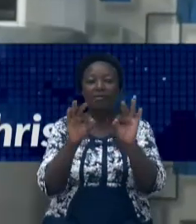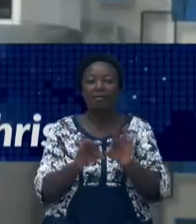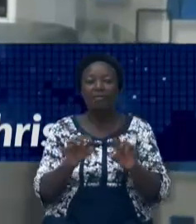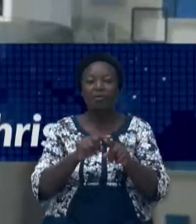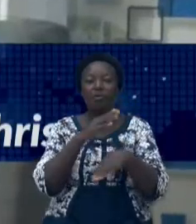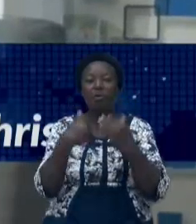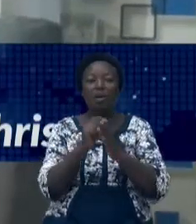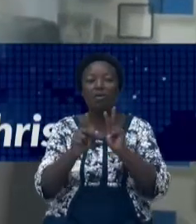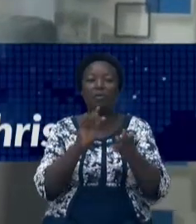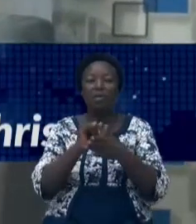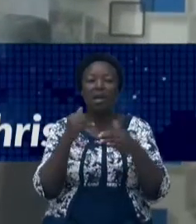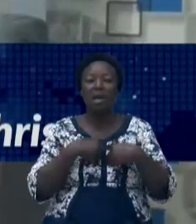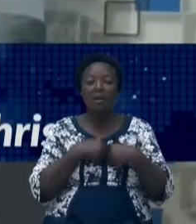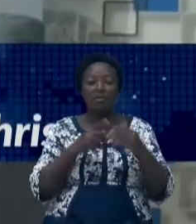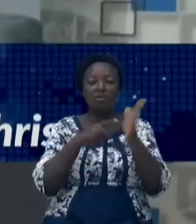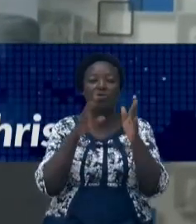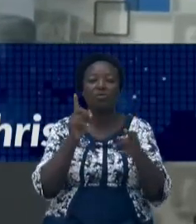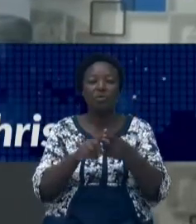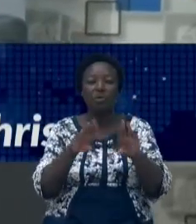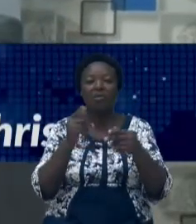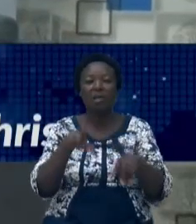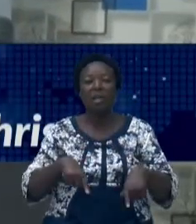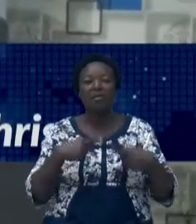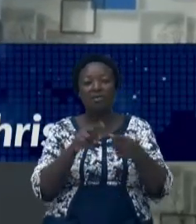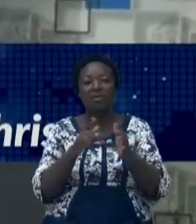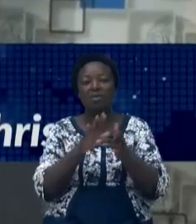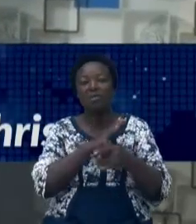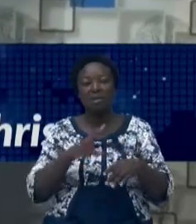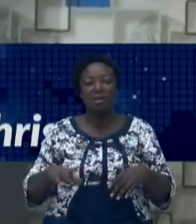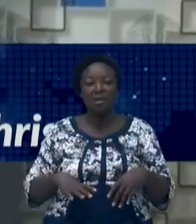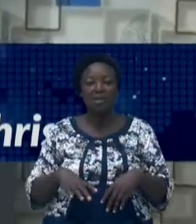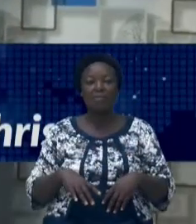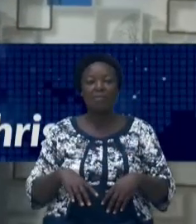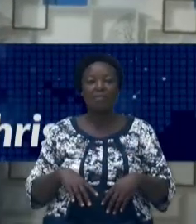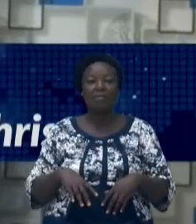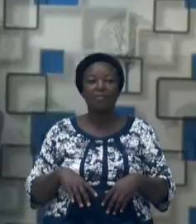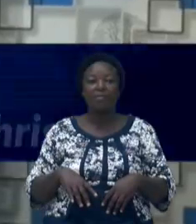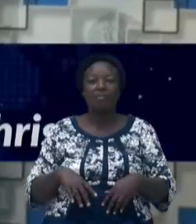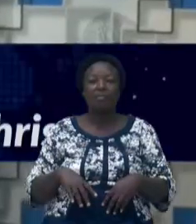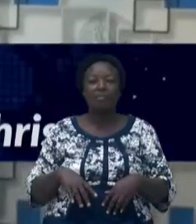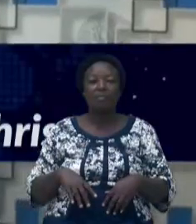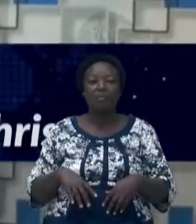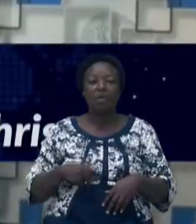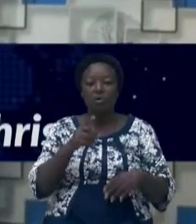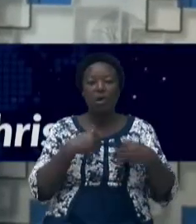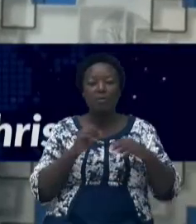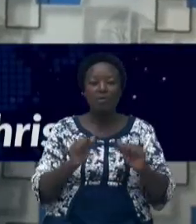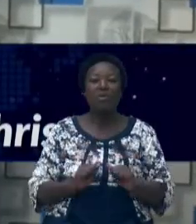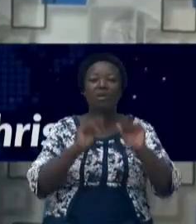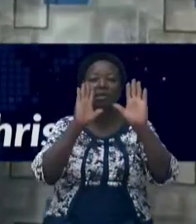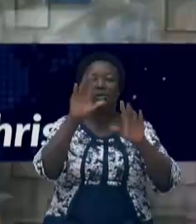roquettes en ligne via un formulaire en ligne cliquez dessus il ya un lien qui a été donné